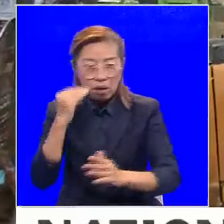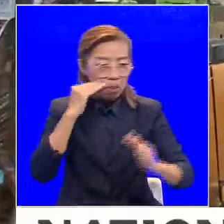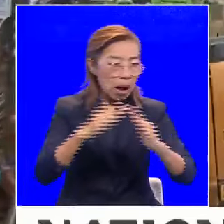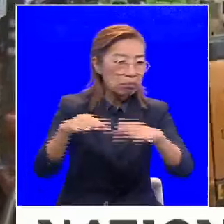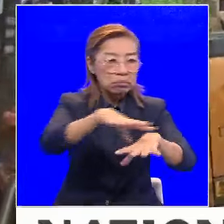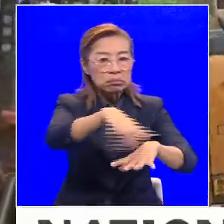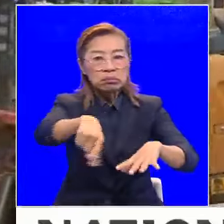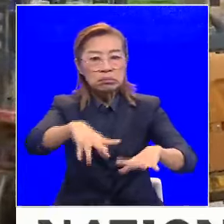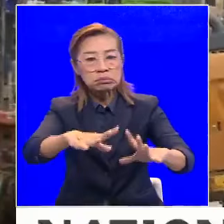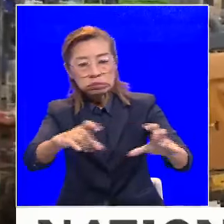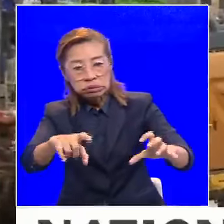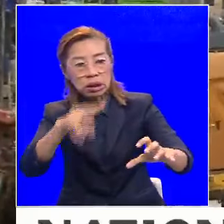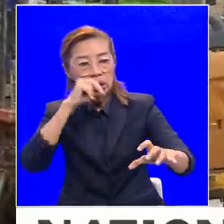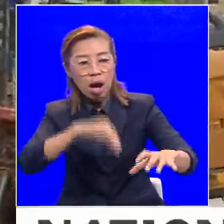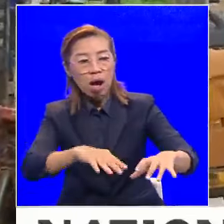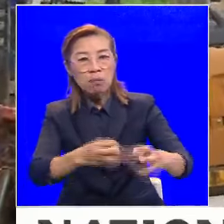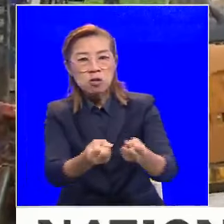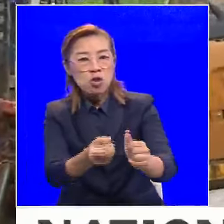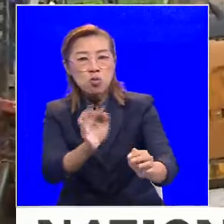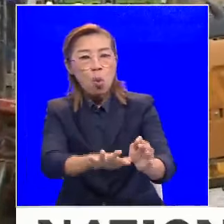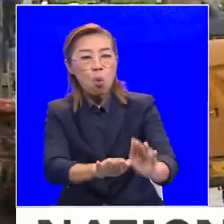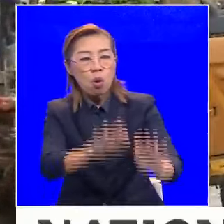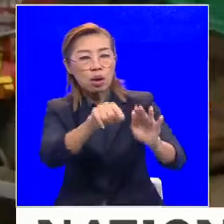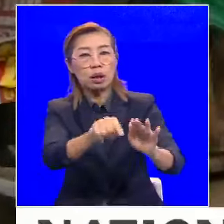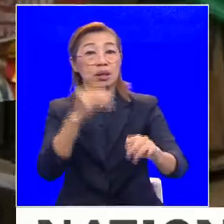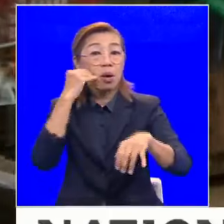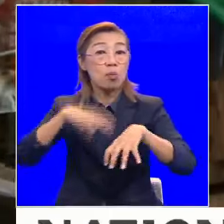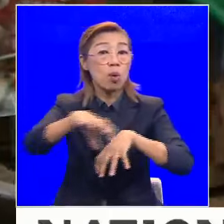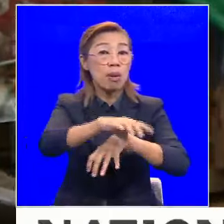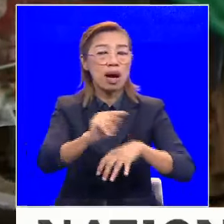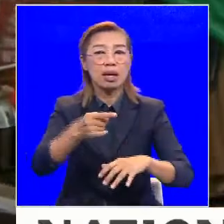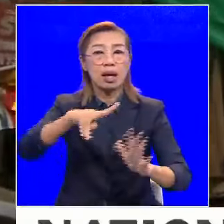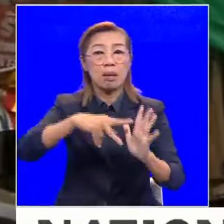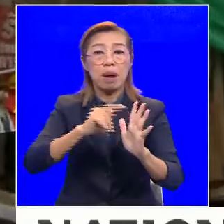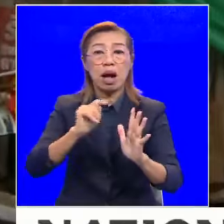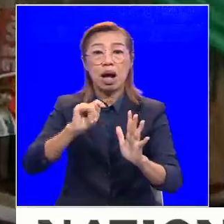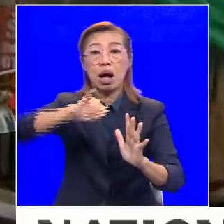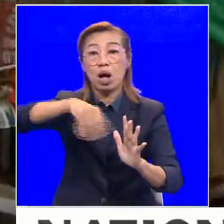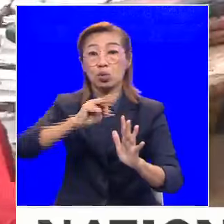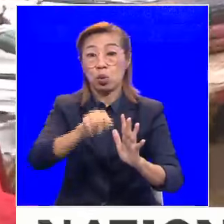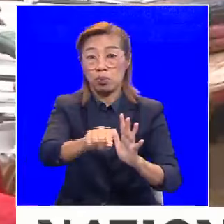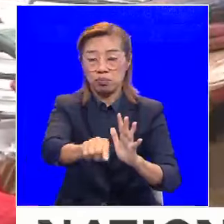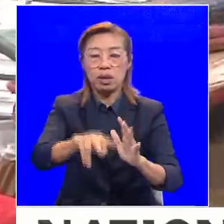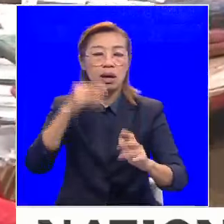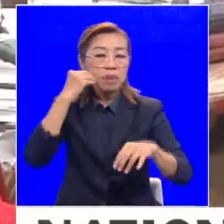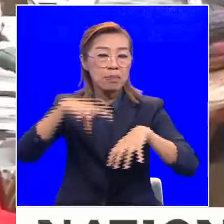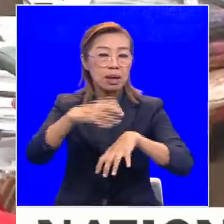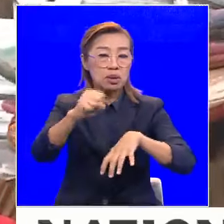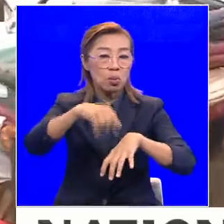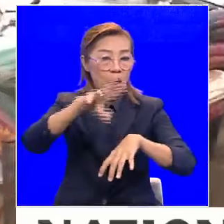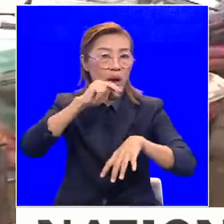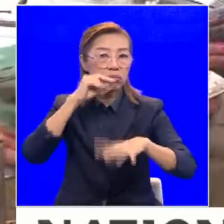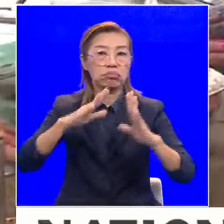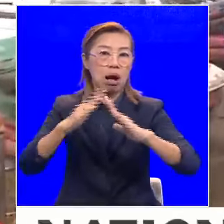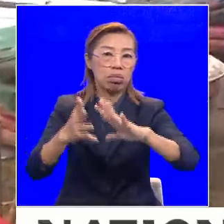ายอยู่เพราะว่าในพื้นที่ของบ้านผาจมเองมีมากกว่า10หลังนะคะที่บ้านพังเสียหายแล้วก็ยังไม่ได้เริ่มดำเนินการเอาดินออกใดๆเล